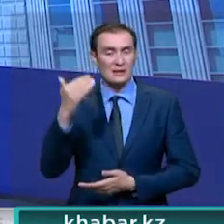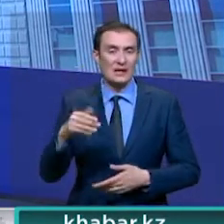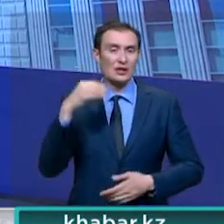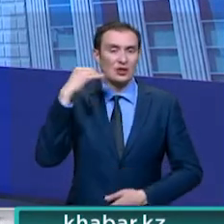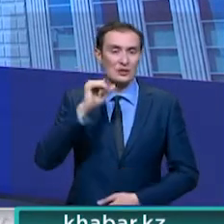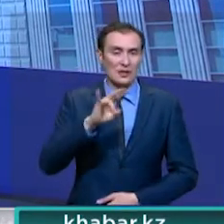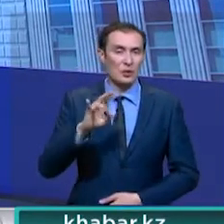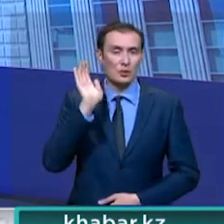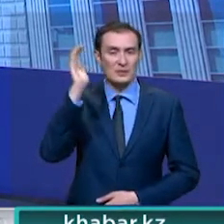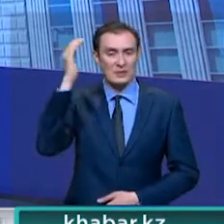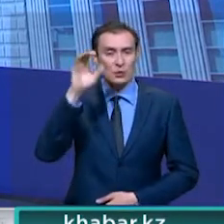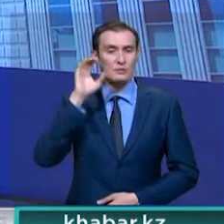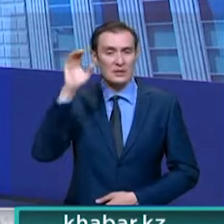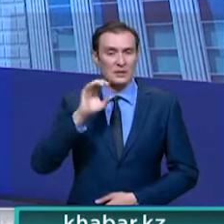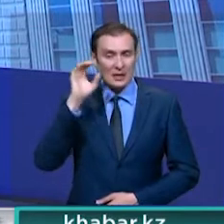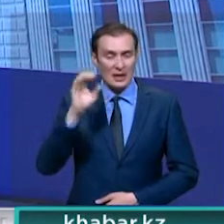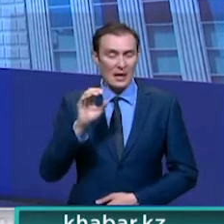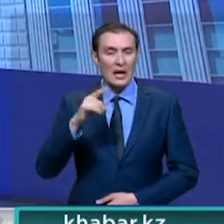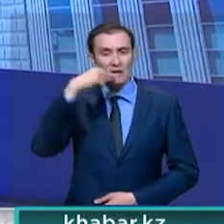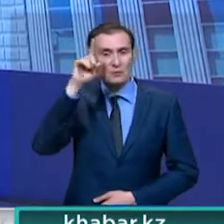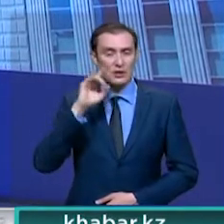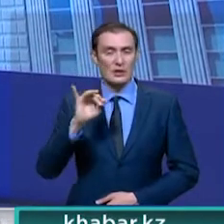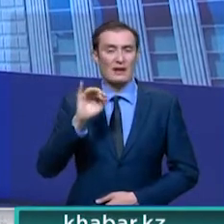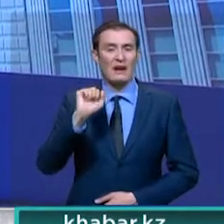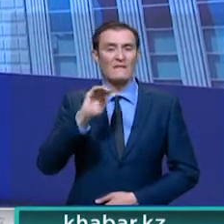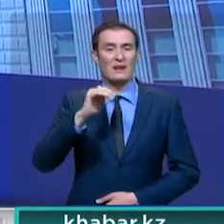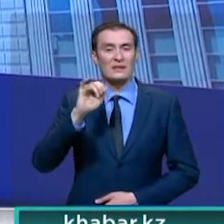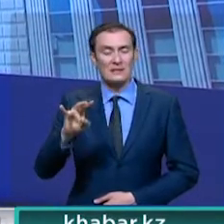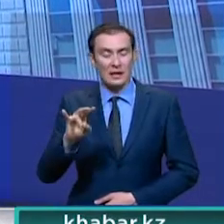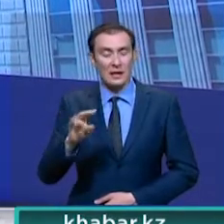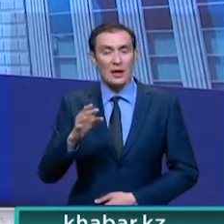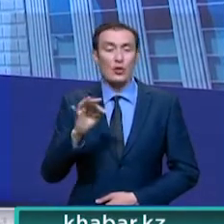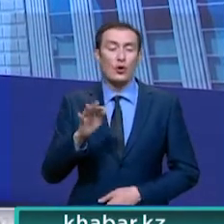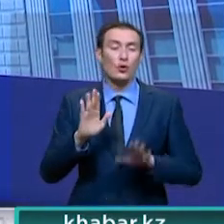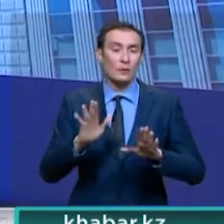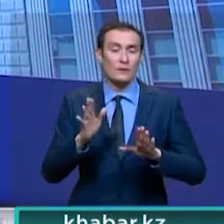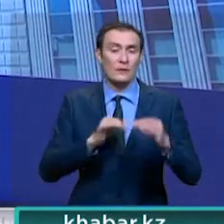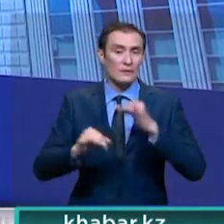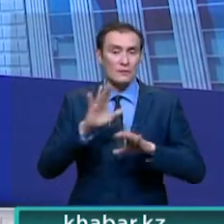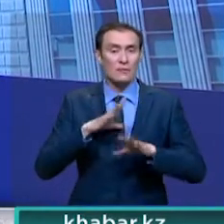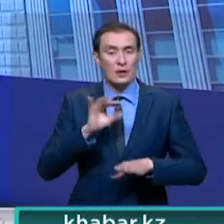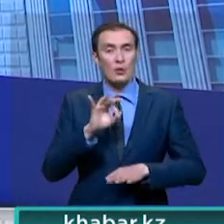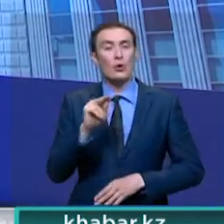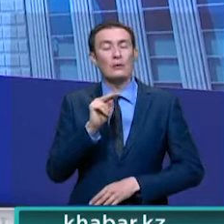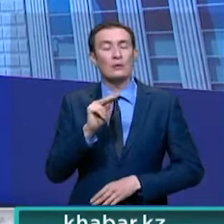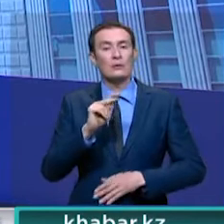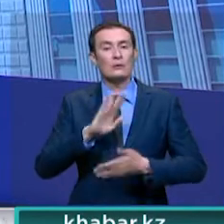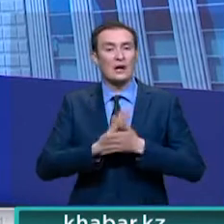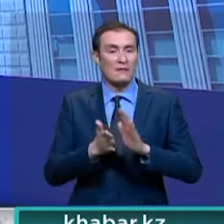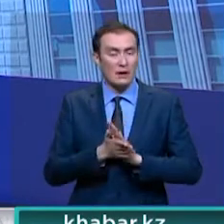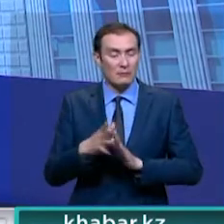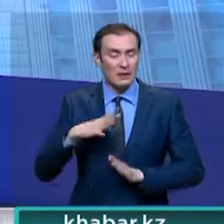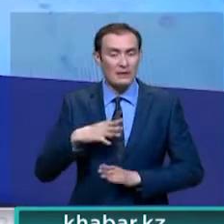таджикистана туркменистана узбекистана азербайджана и афганистана но помимо теплых слов речь шла и о рабочих моментах